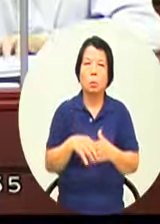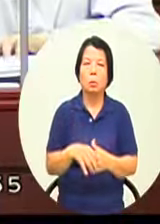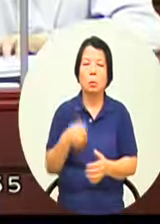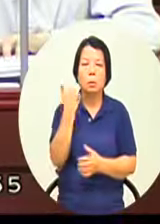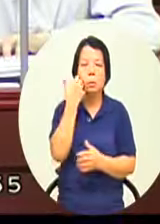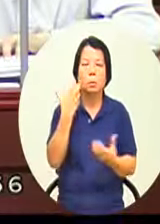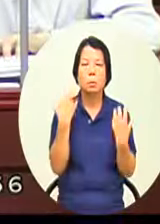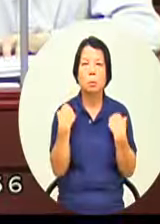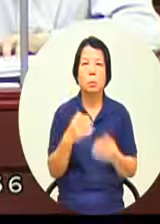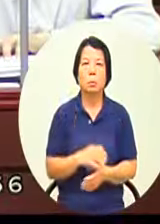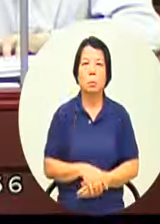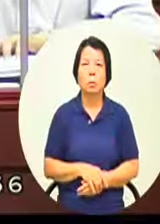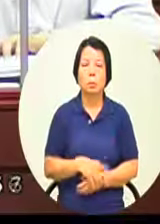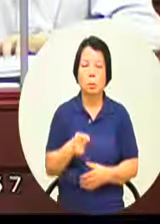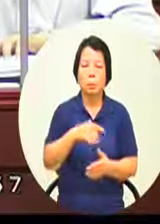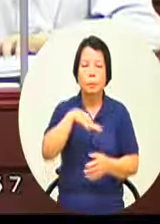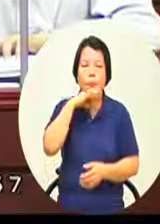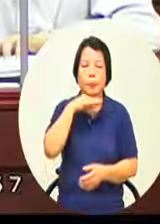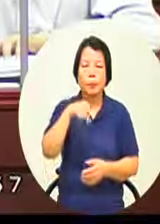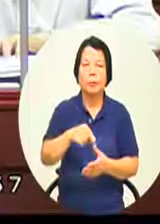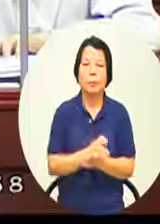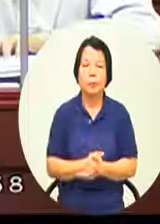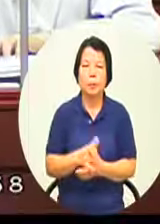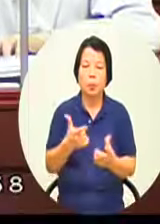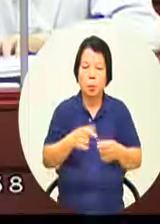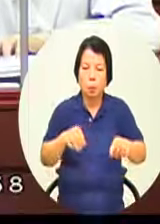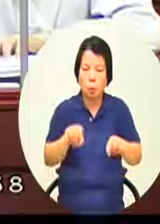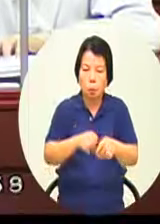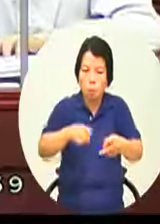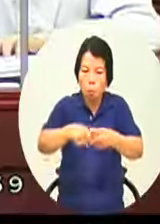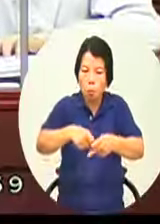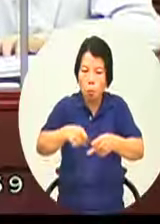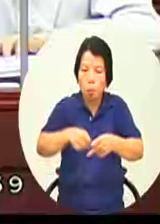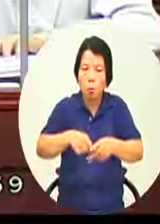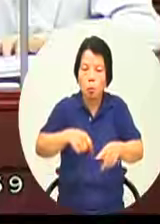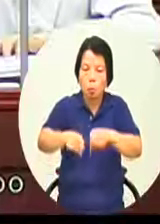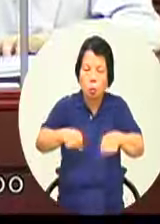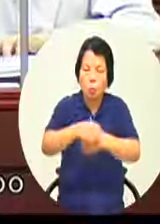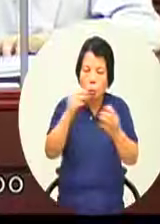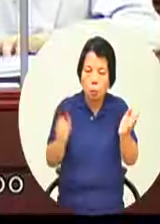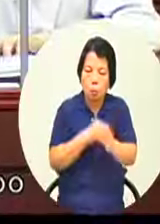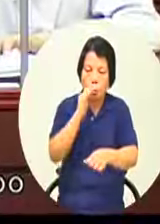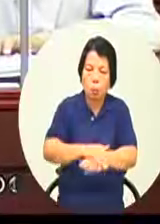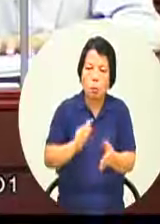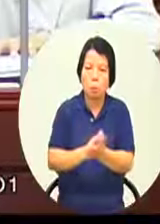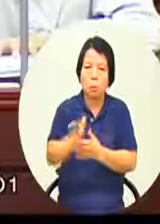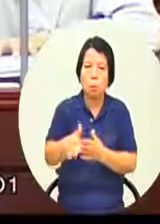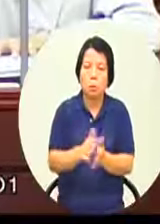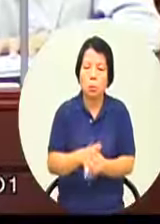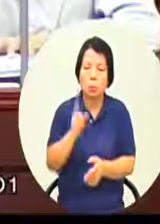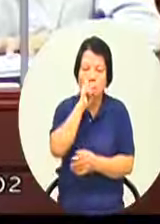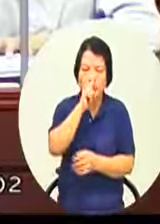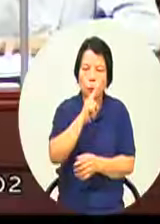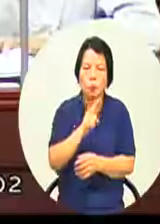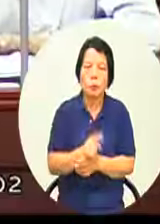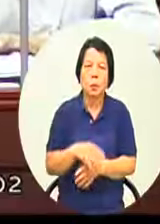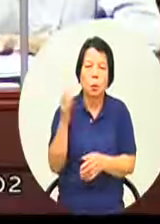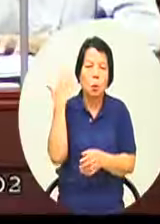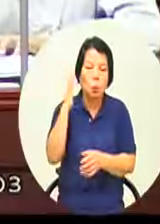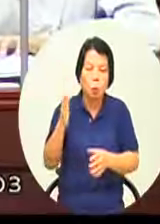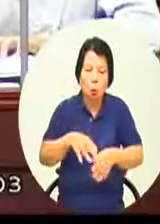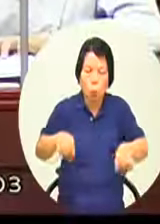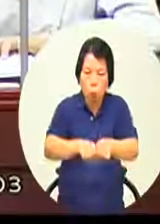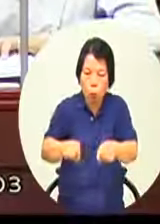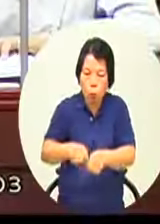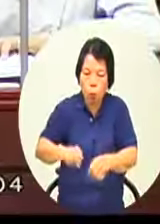责任吗？ 那个要等到他的浅盾工程完成了以后，那上面我们的污水管线修复好才能进去检